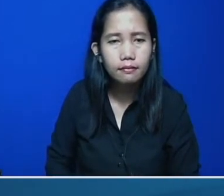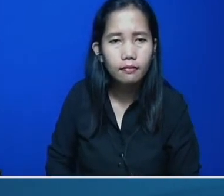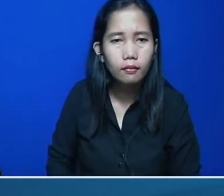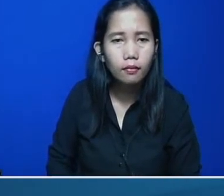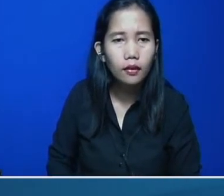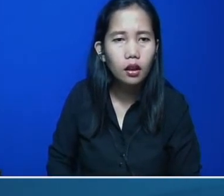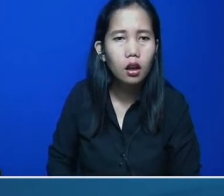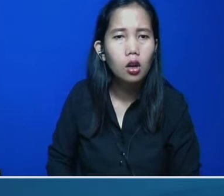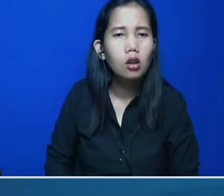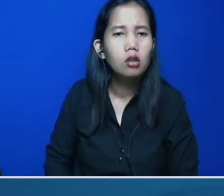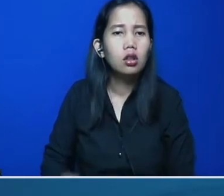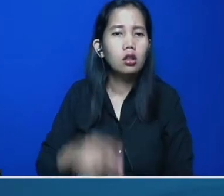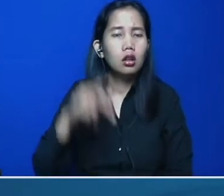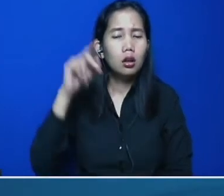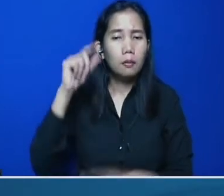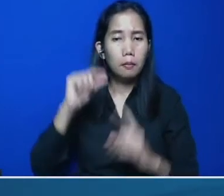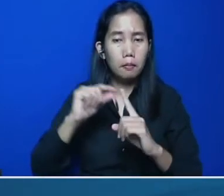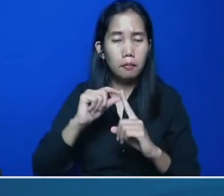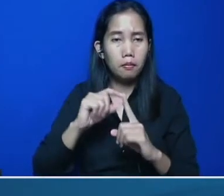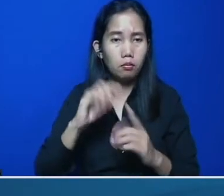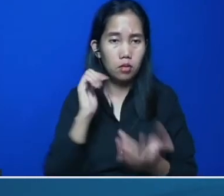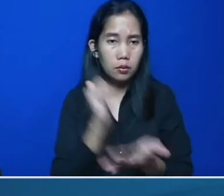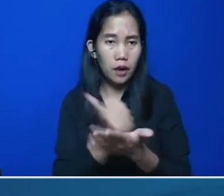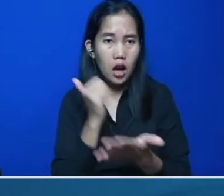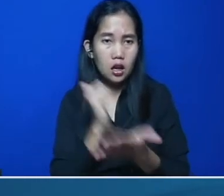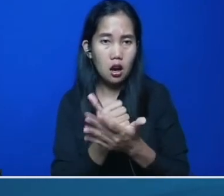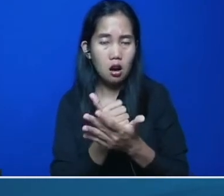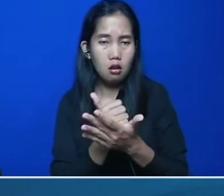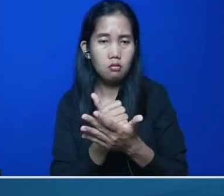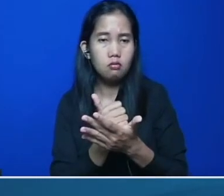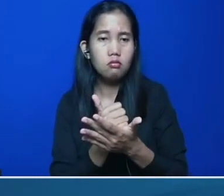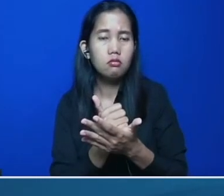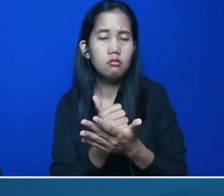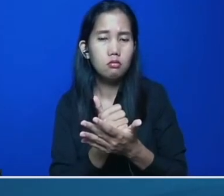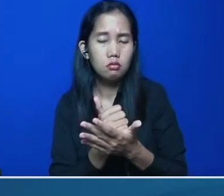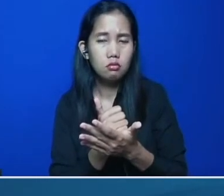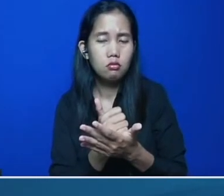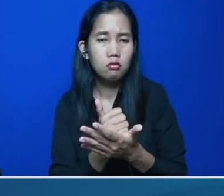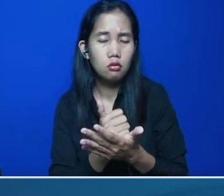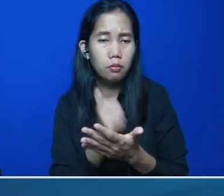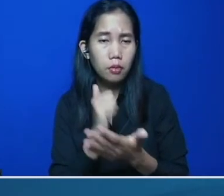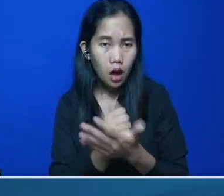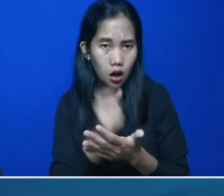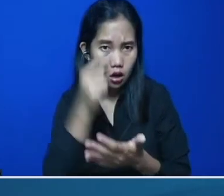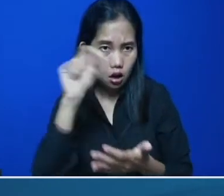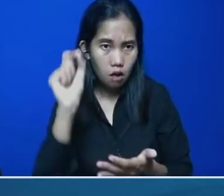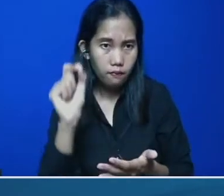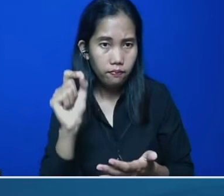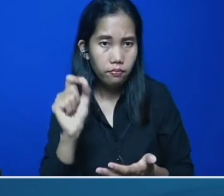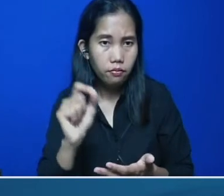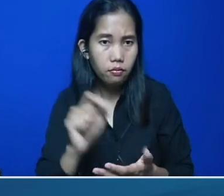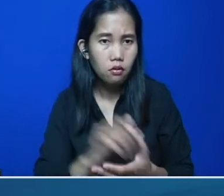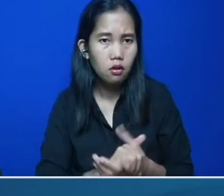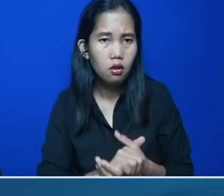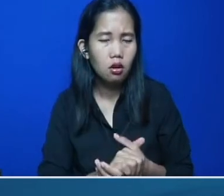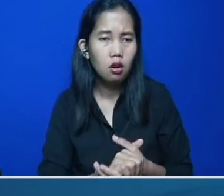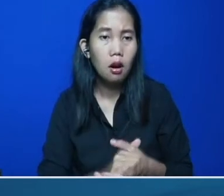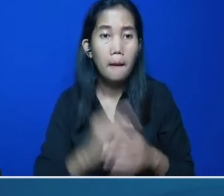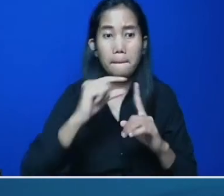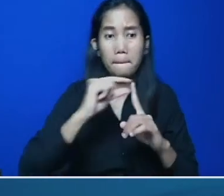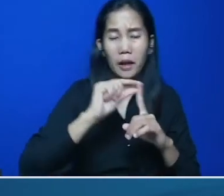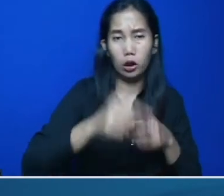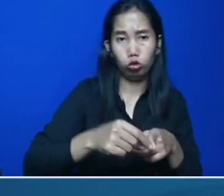Benarkah Petrus mau memakan makanan itu ayat yang ke-14 tapi Petrus menjawab